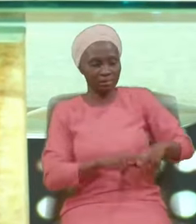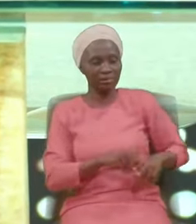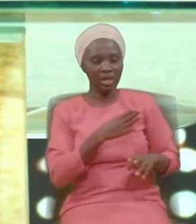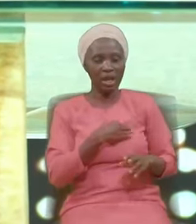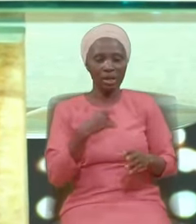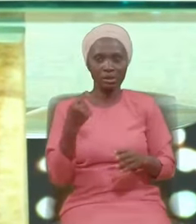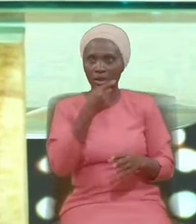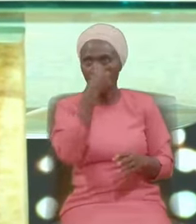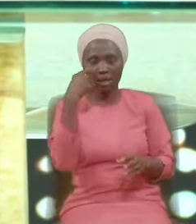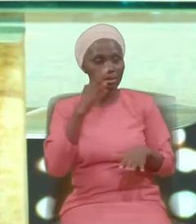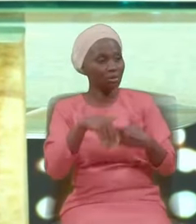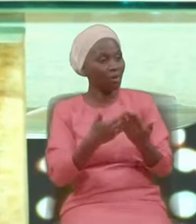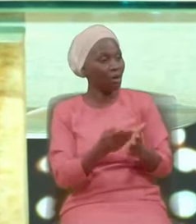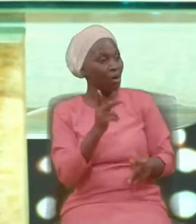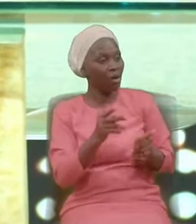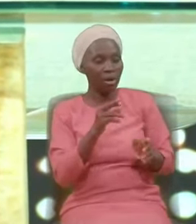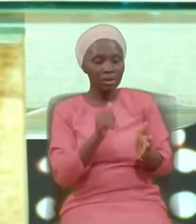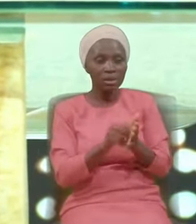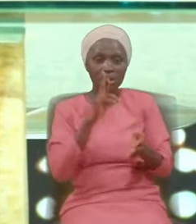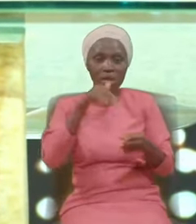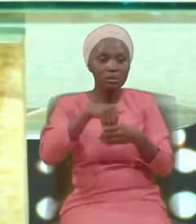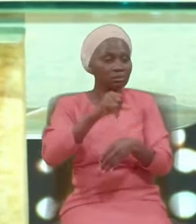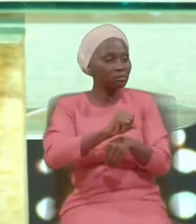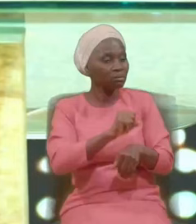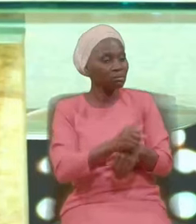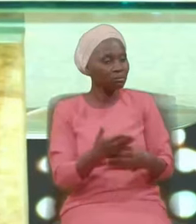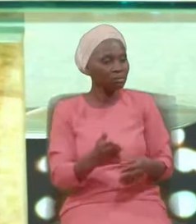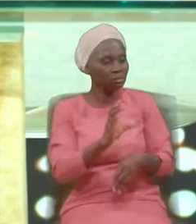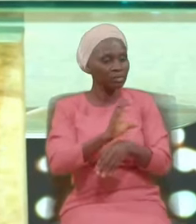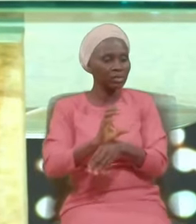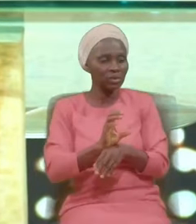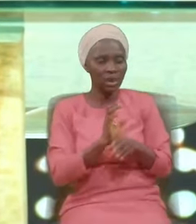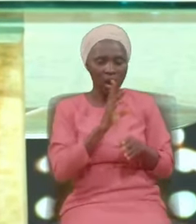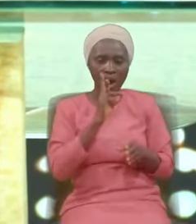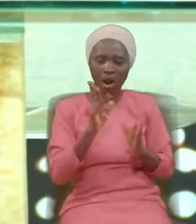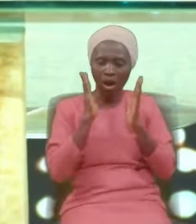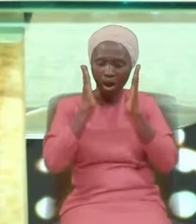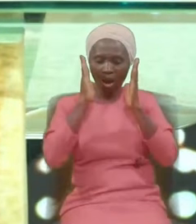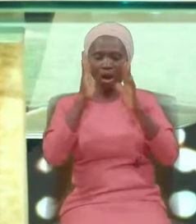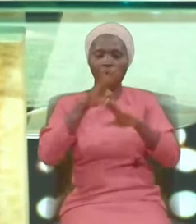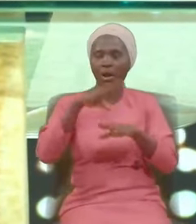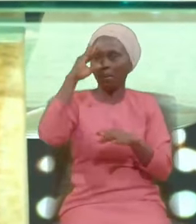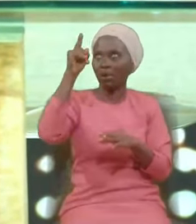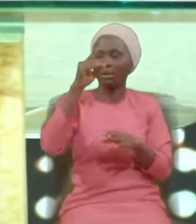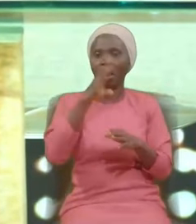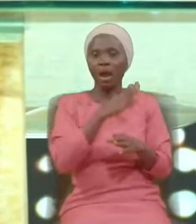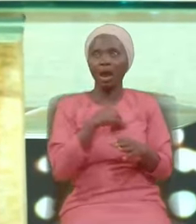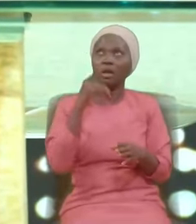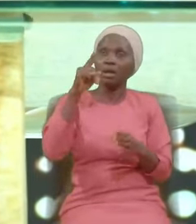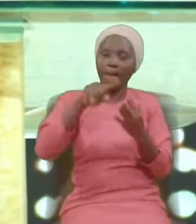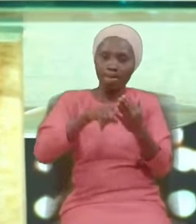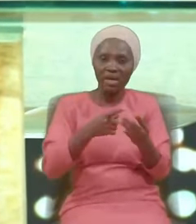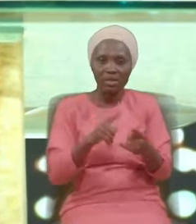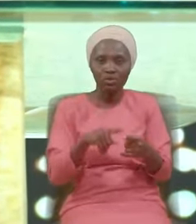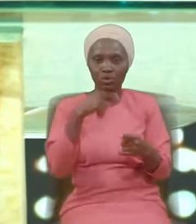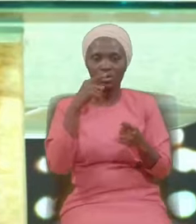qui se trouvaient dans la synagogue avaient les regards fixés sur lui. Alors il commença à leur